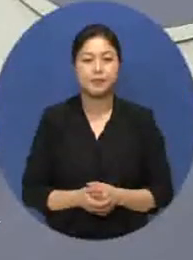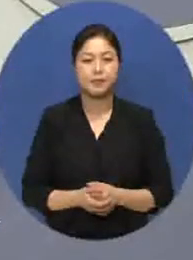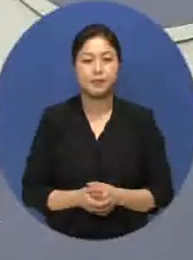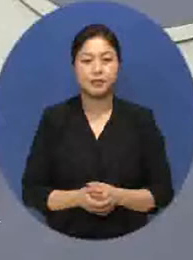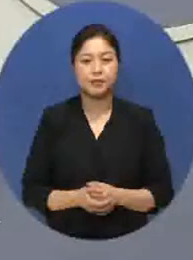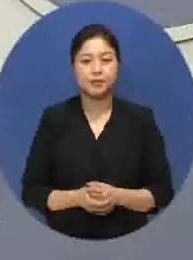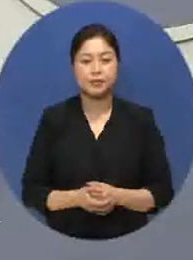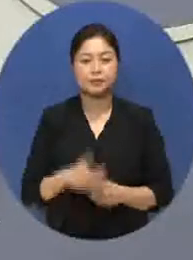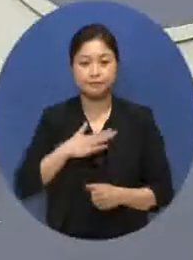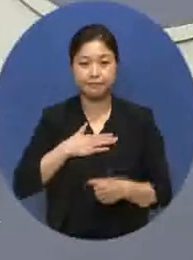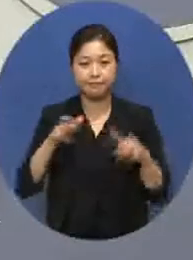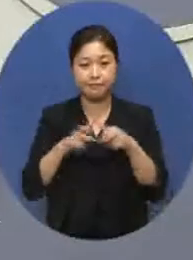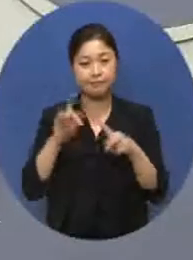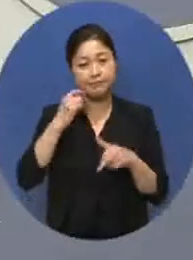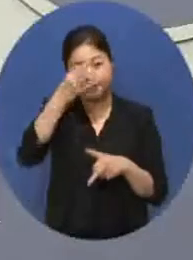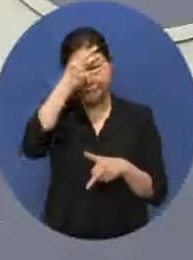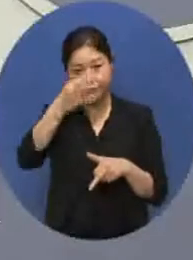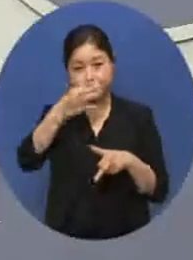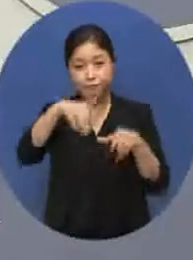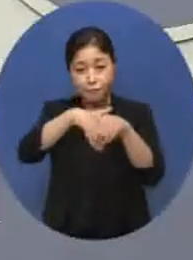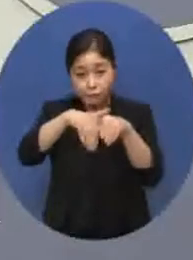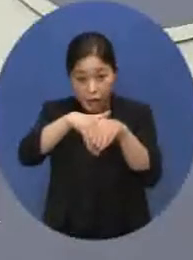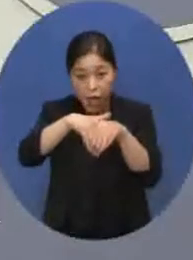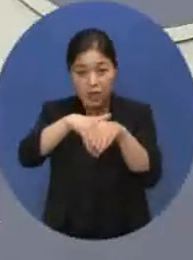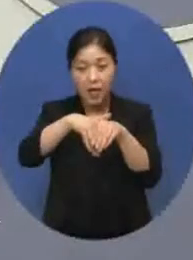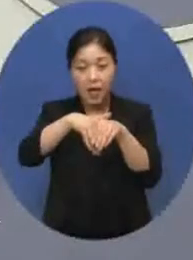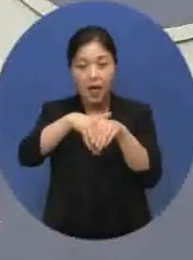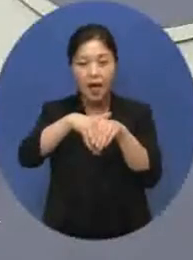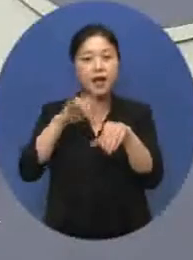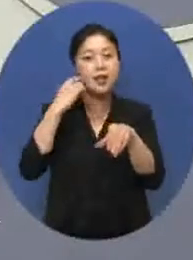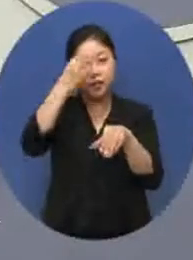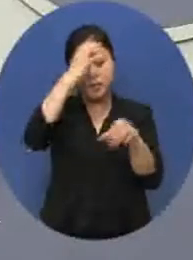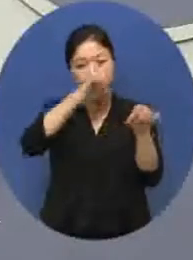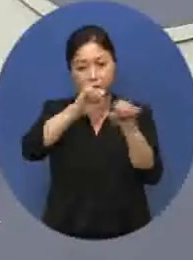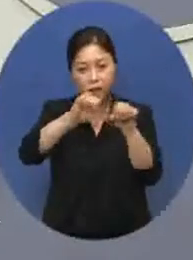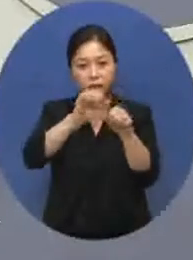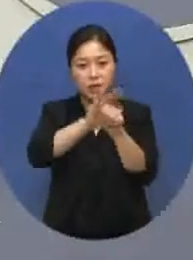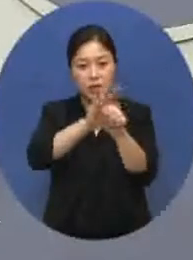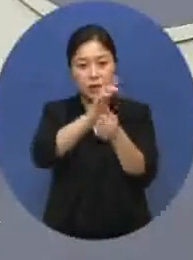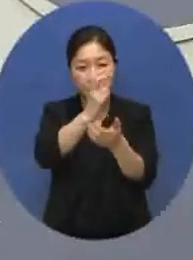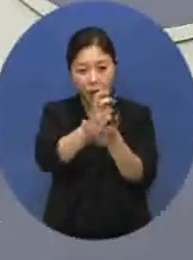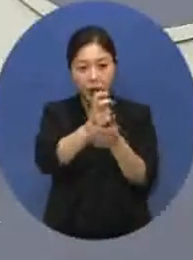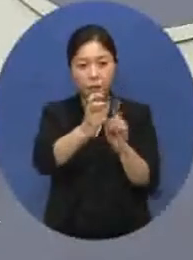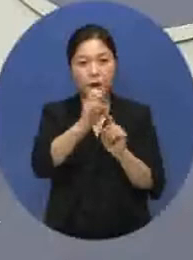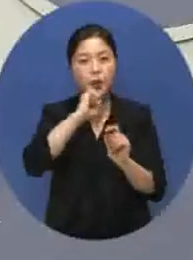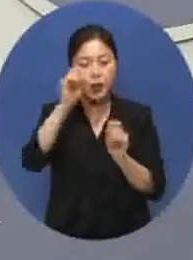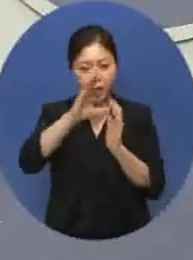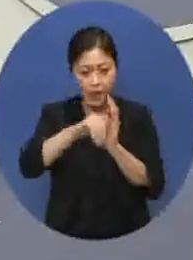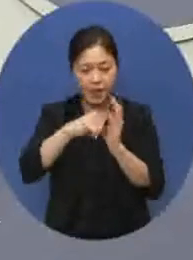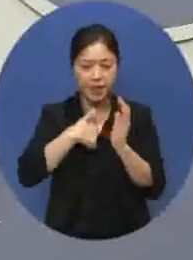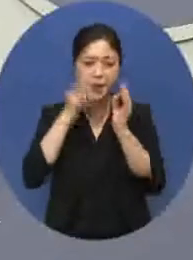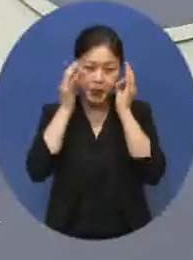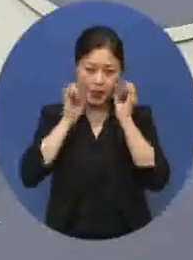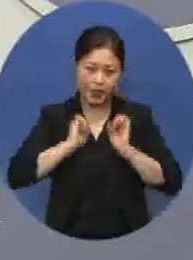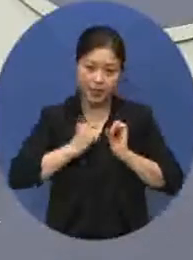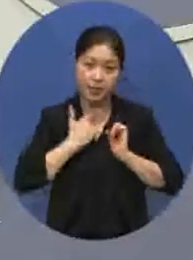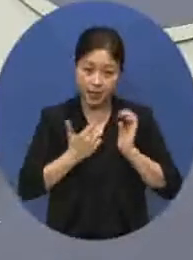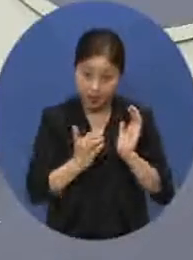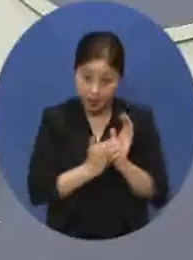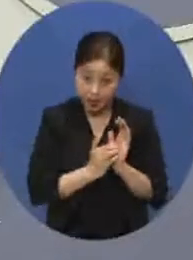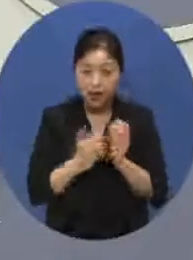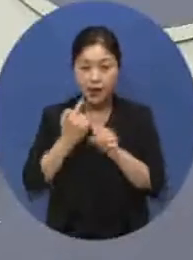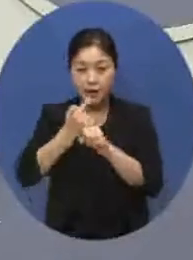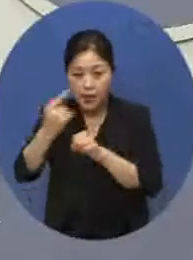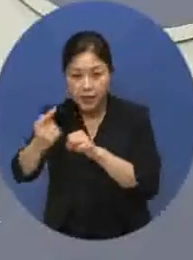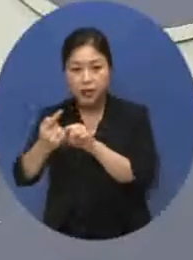차원에서 저도 예술인 활동지원법 통과하는데 애썼던 네. 거고 내년에 공연장이 이제